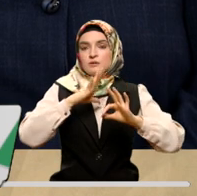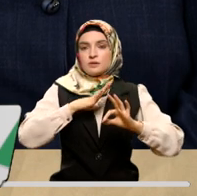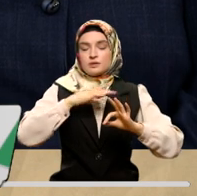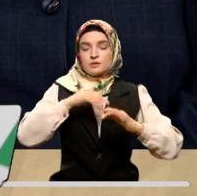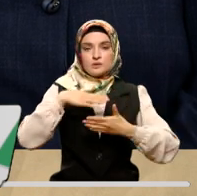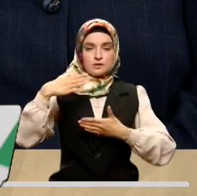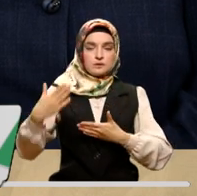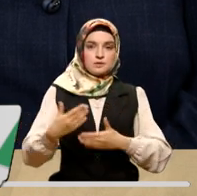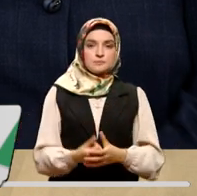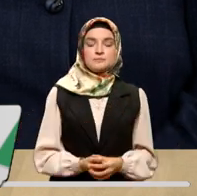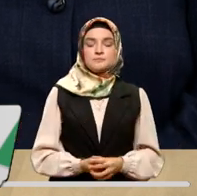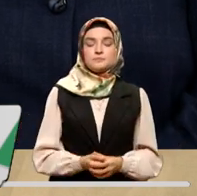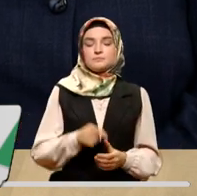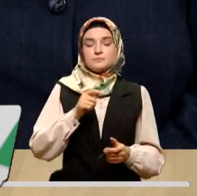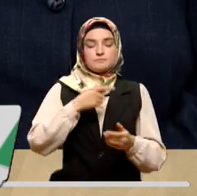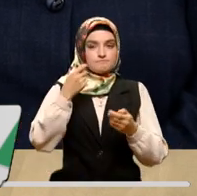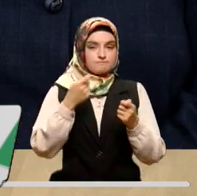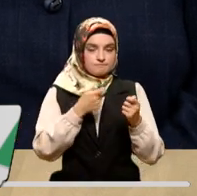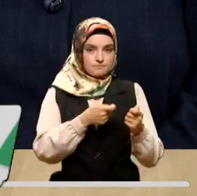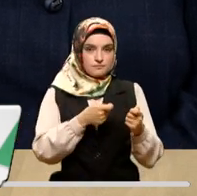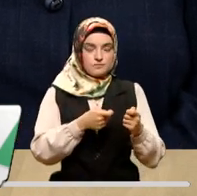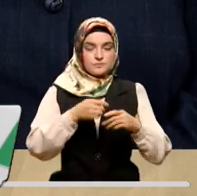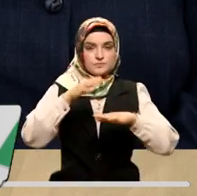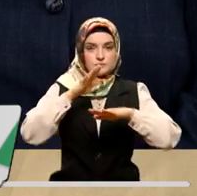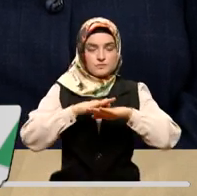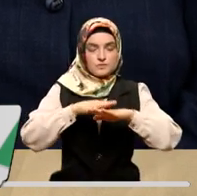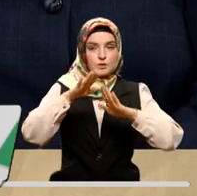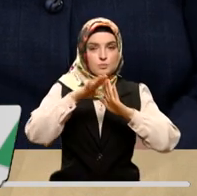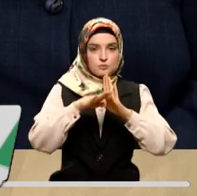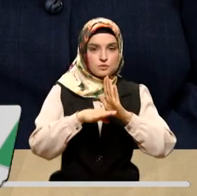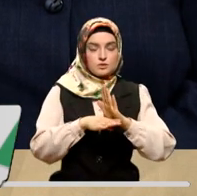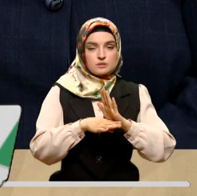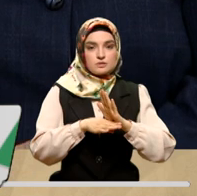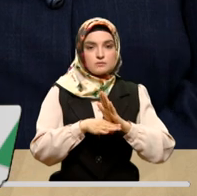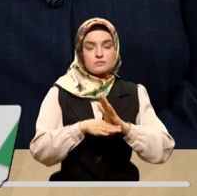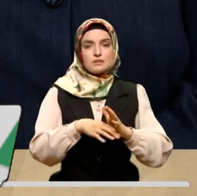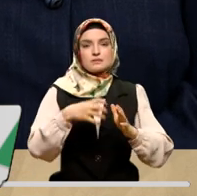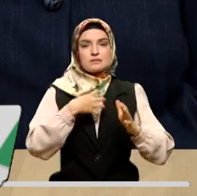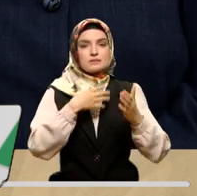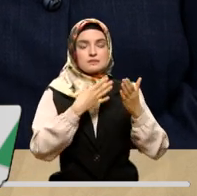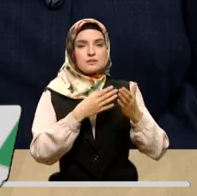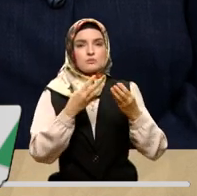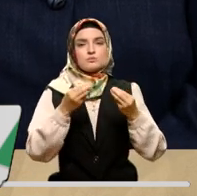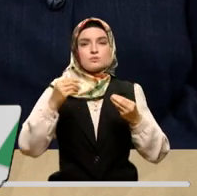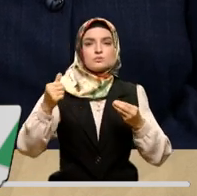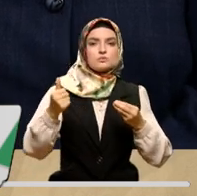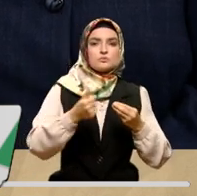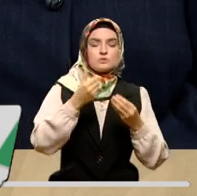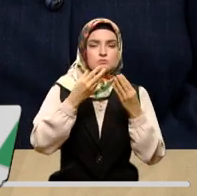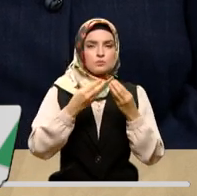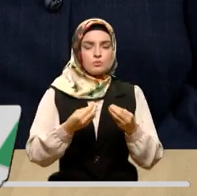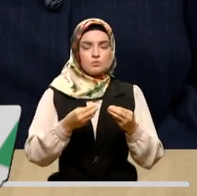Ayrıca bu kurslarda uygulanacak programlarımızı da kendilerine ettik. Çok önemli bu